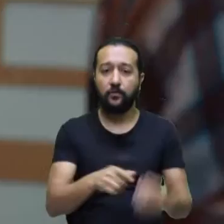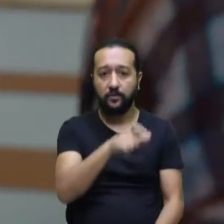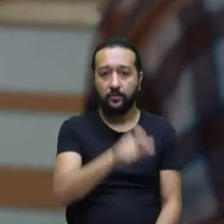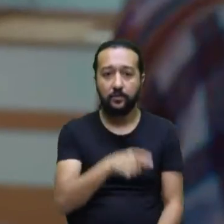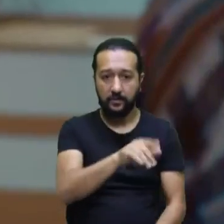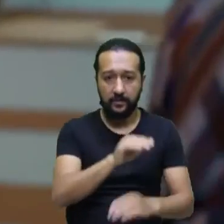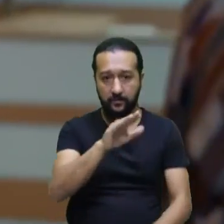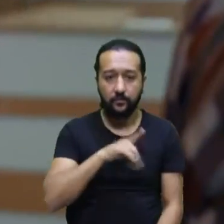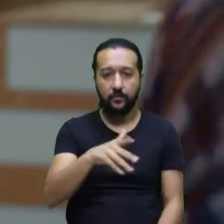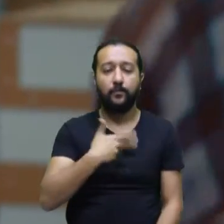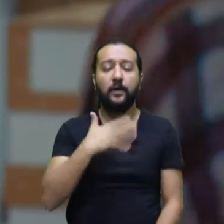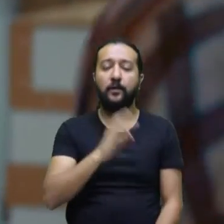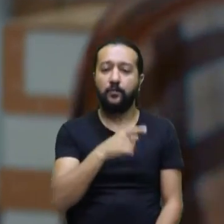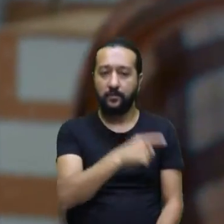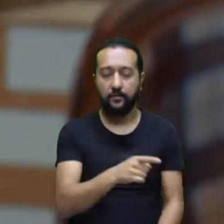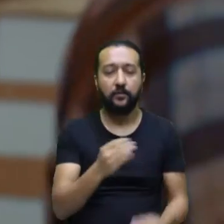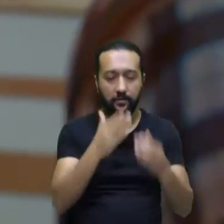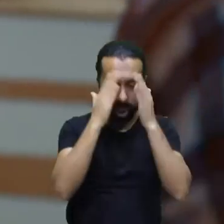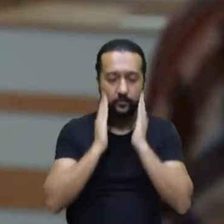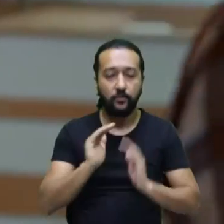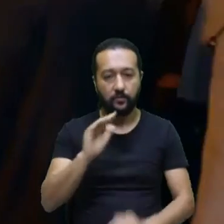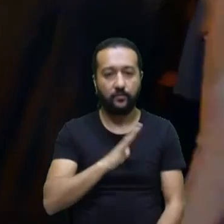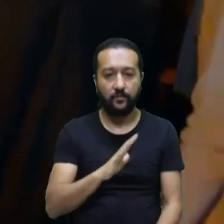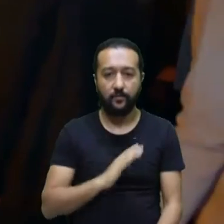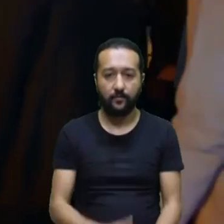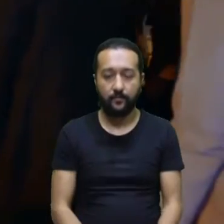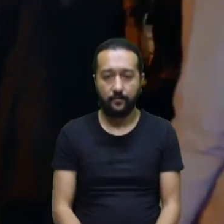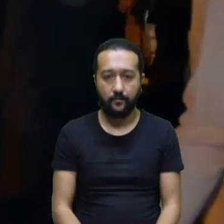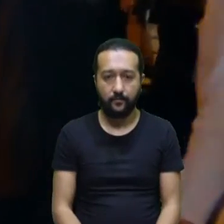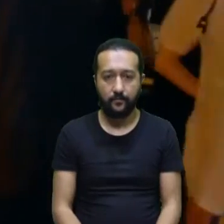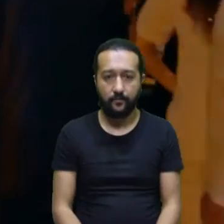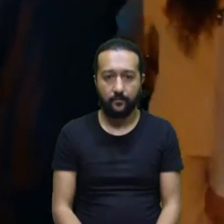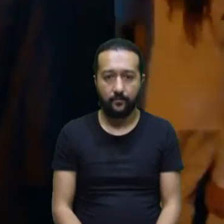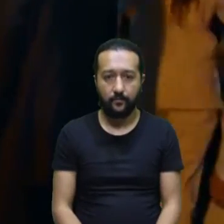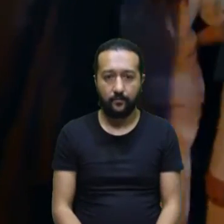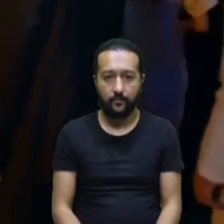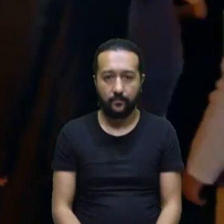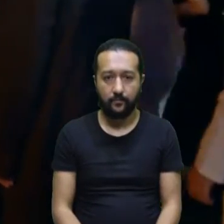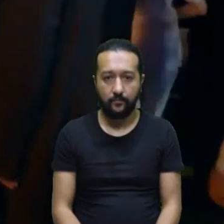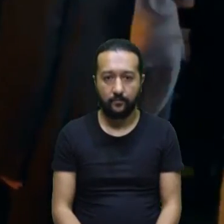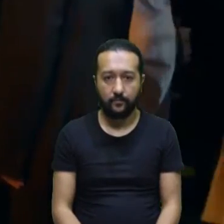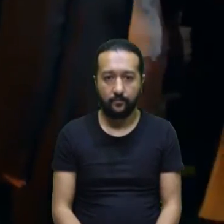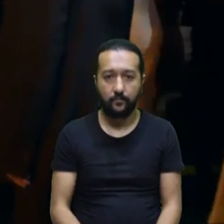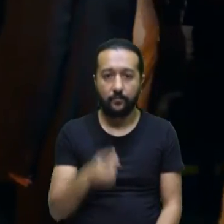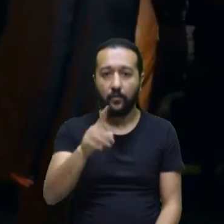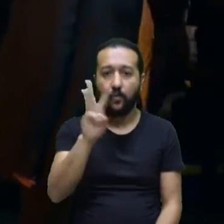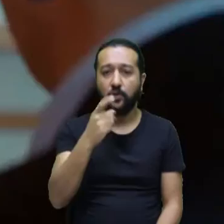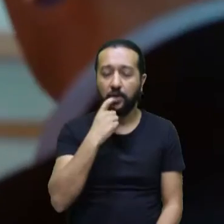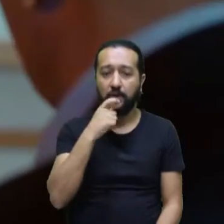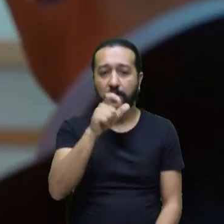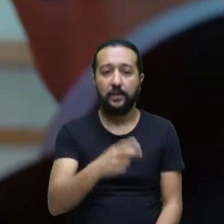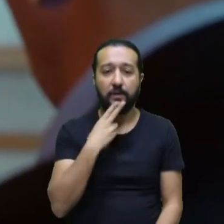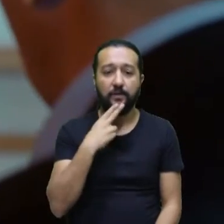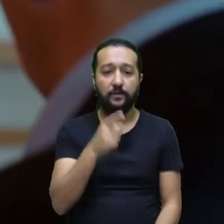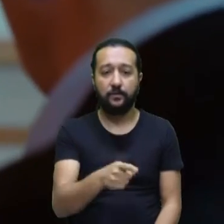durumu? Nasıl, yaşıyor mu? Merak etmeyin. Çok yaşıyor. Şükür. Çok şükür Allah'ım. Çok şükür. Hüsnü'ye yaklaştı. 30 yaşlarında